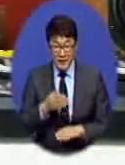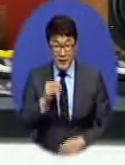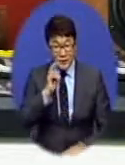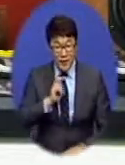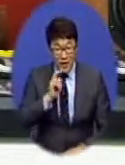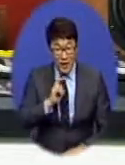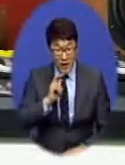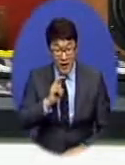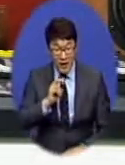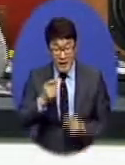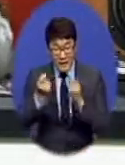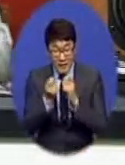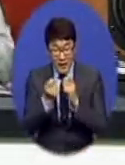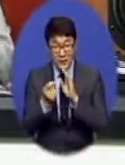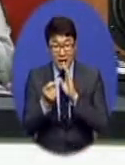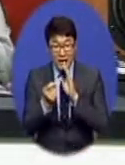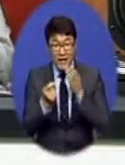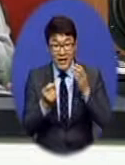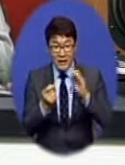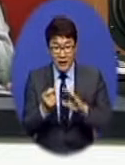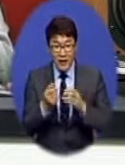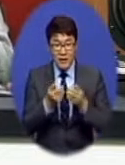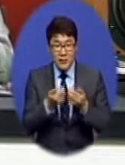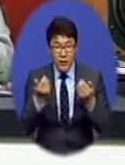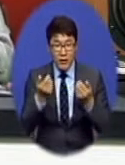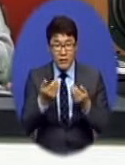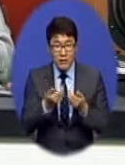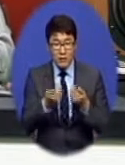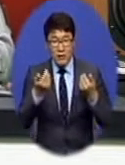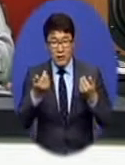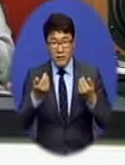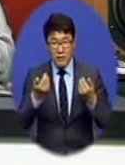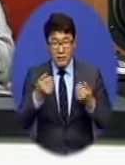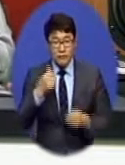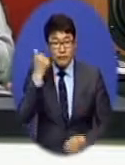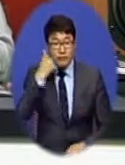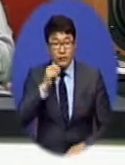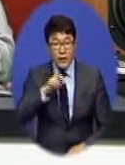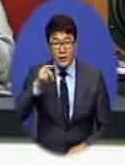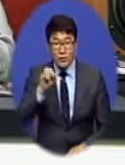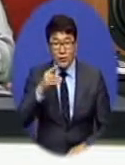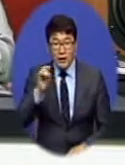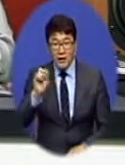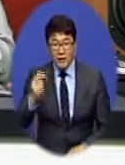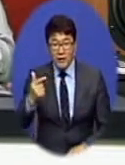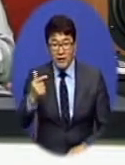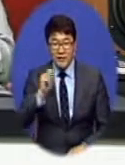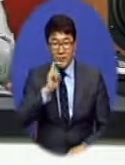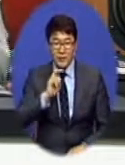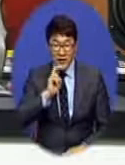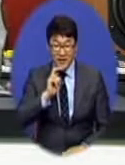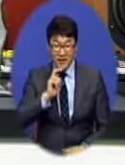노래가 네. 상당히 짧으면서 아주 네. 이별 이별 아세요? 네? 송대관 씨의 노래네. 혼자일 때 좋은 것도